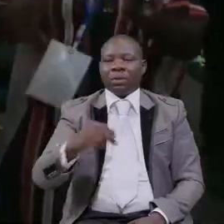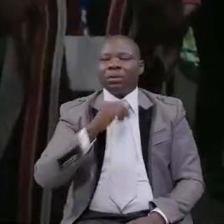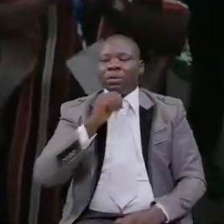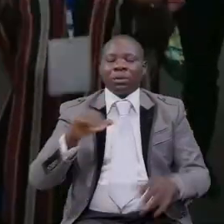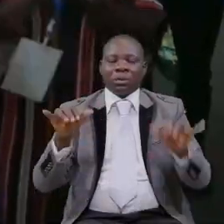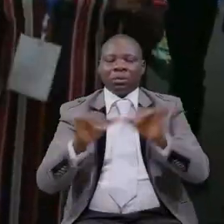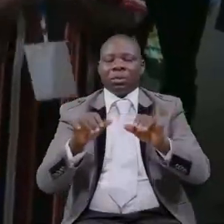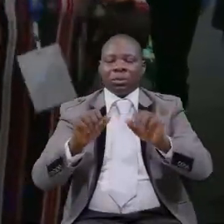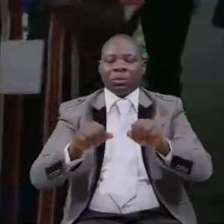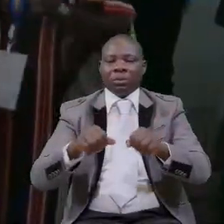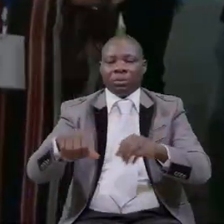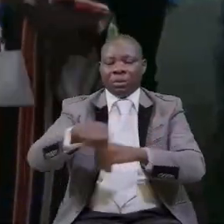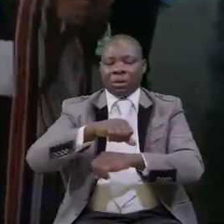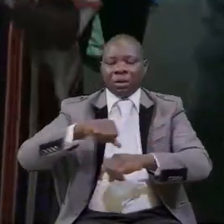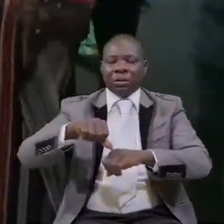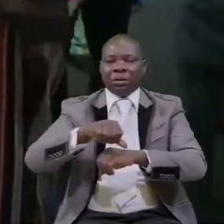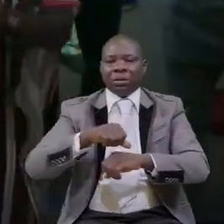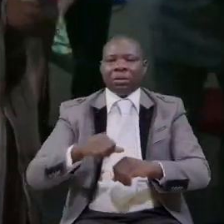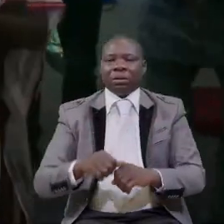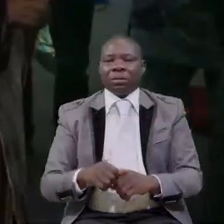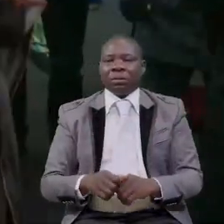a reçu une onction incommensurable.